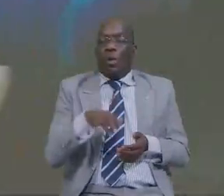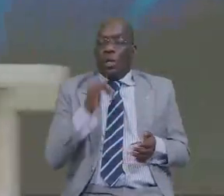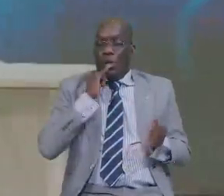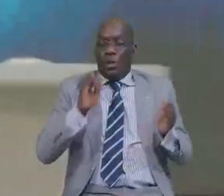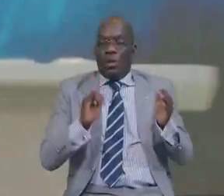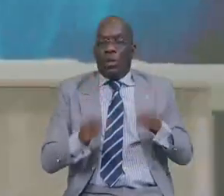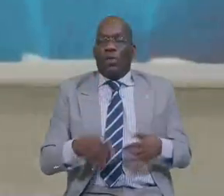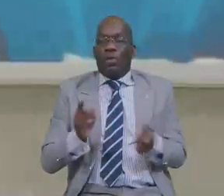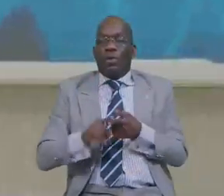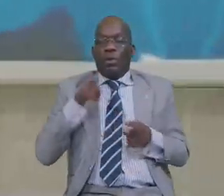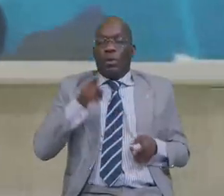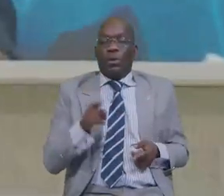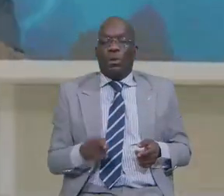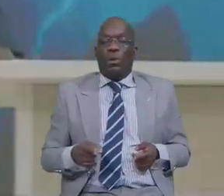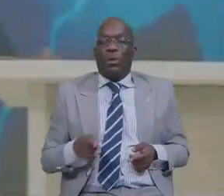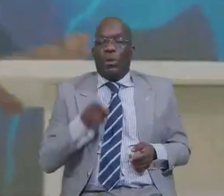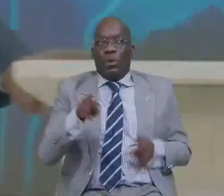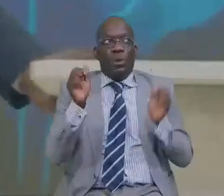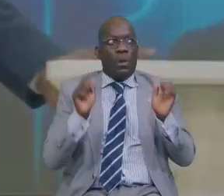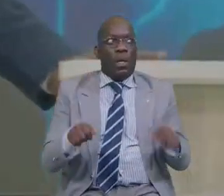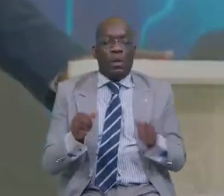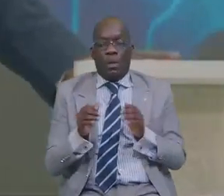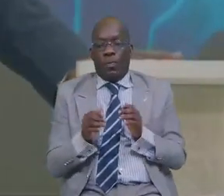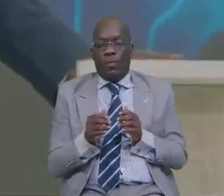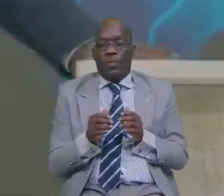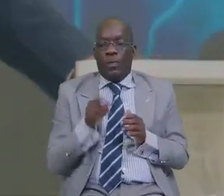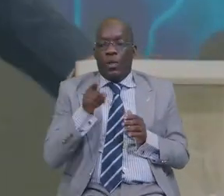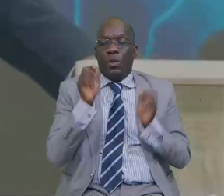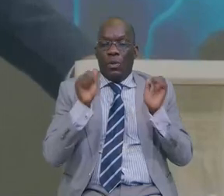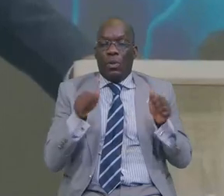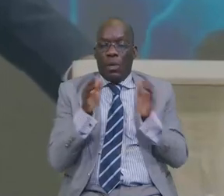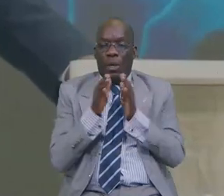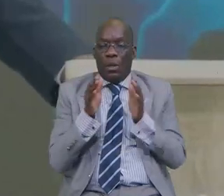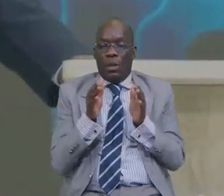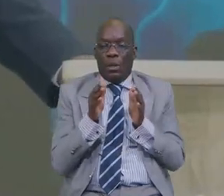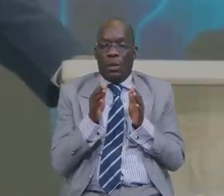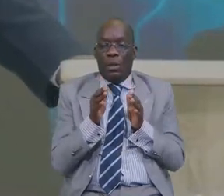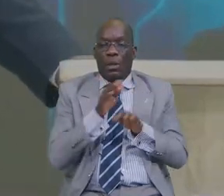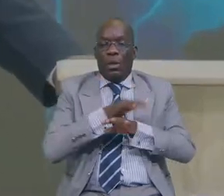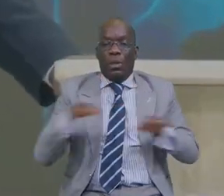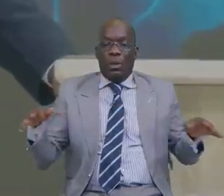t'est transféré. Tu peux, tu peux,